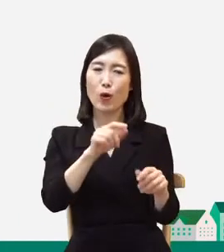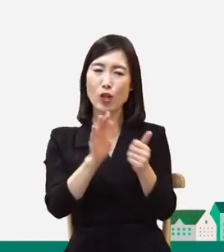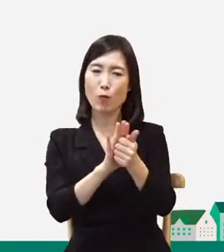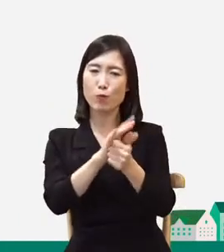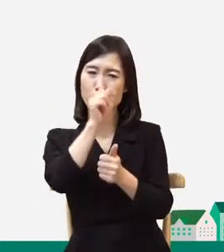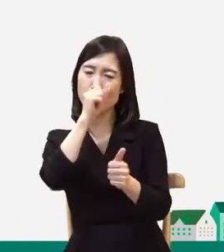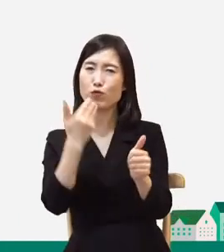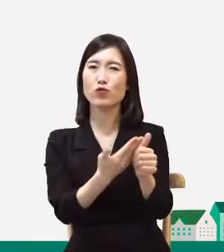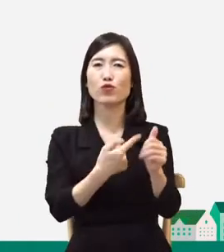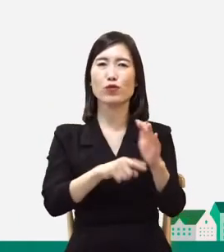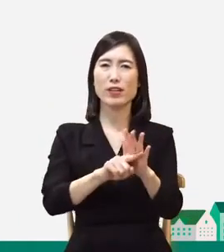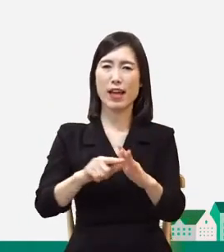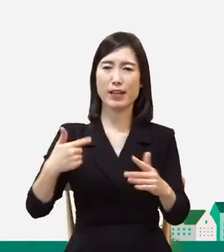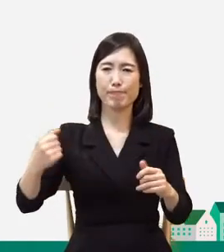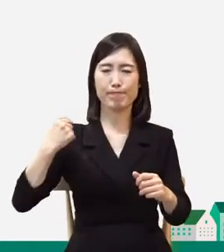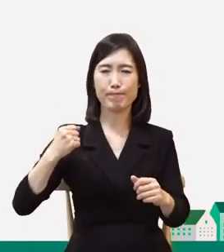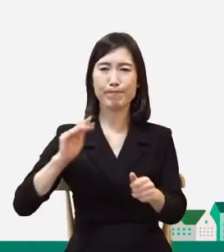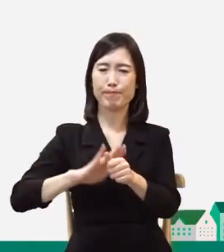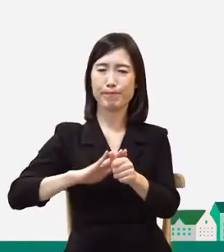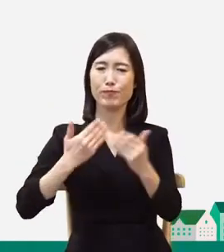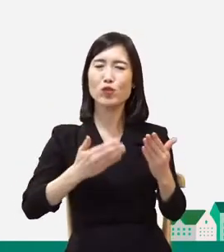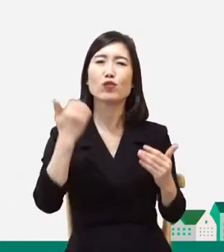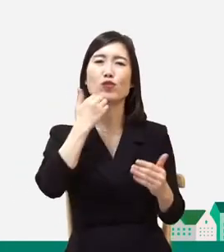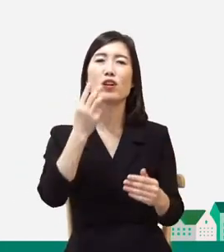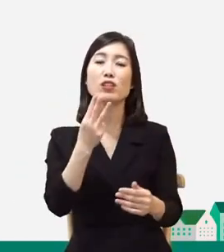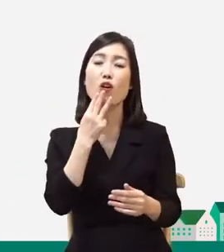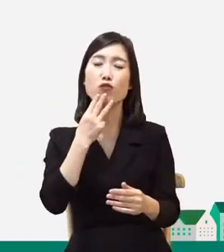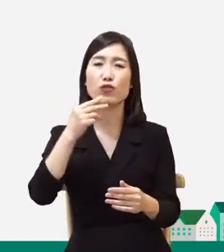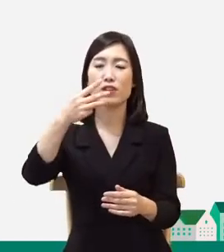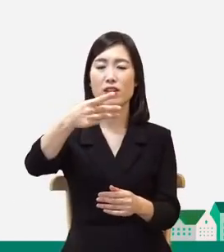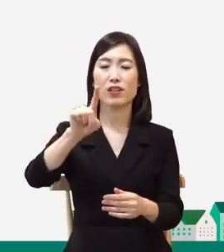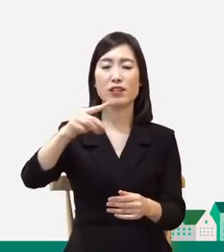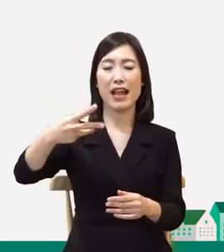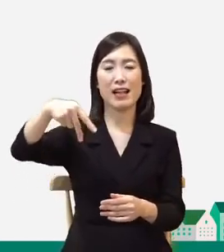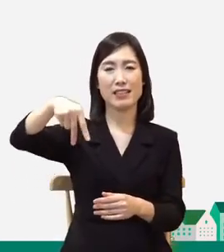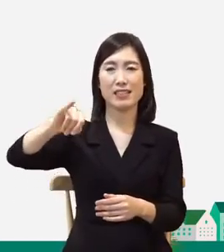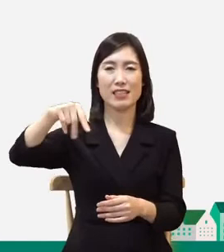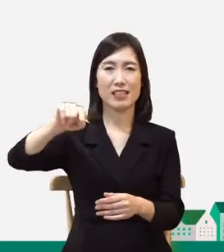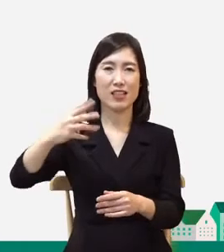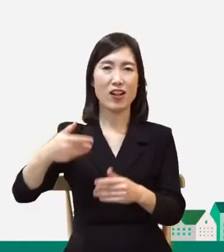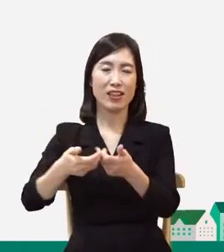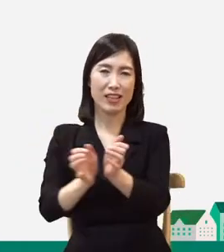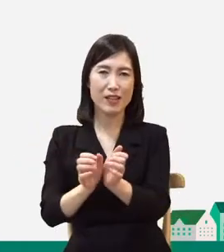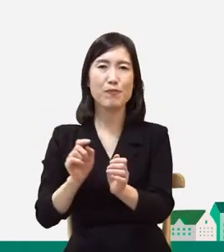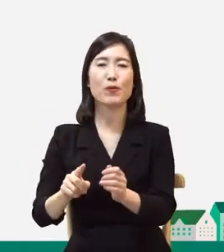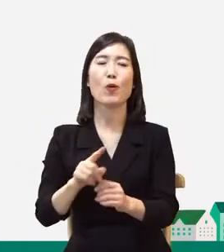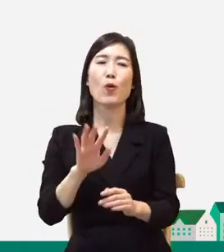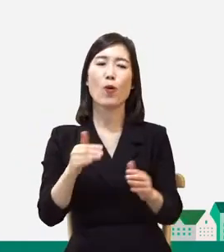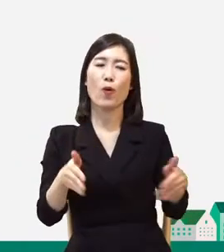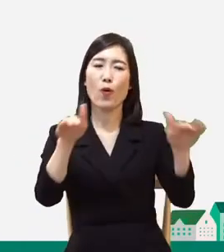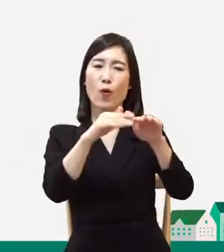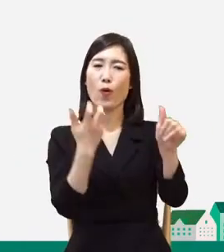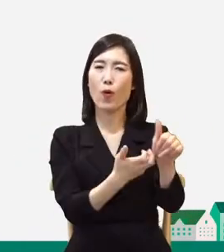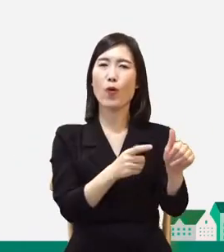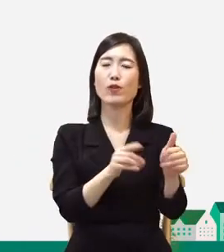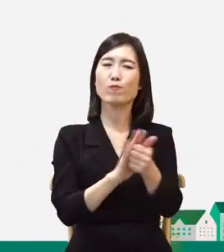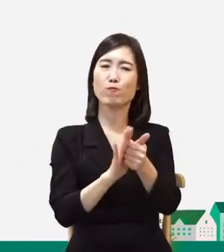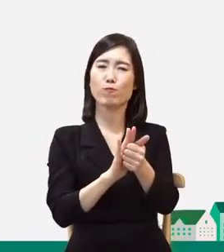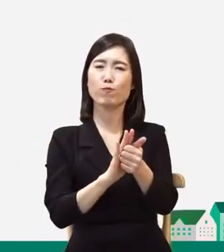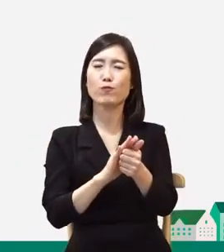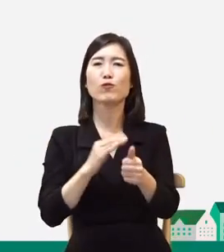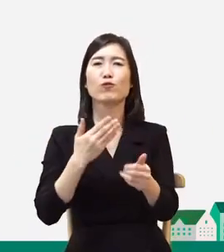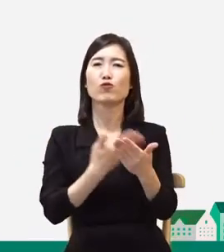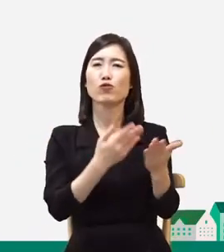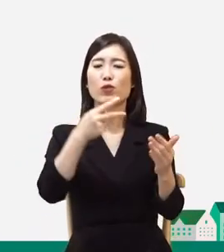위해 중심을 잡고 지원해 주시는 서울시 탈시설팀, 주택편의시설공사로 입주민들의 삶을 확장시켜 주신 따뜻한